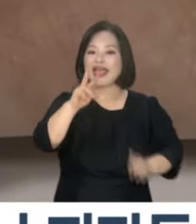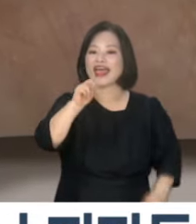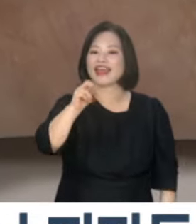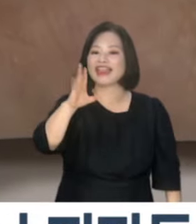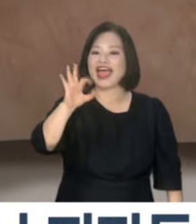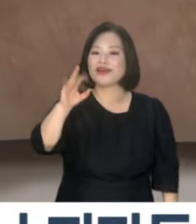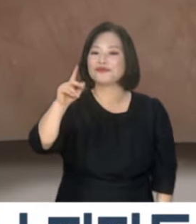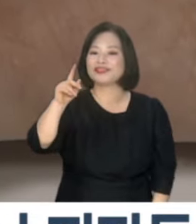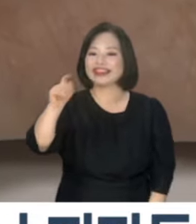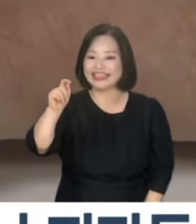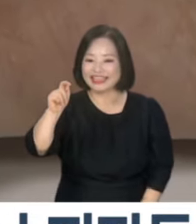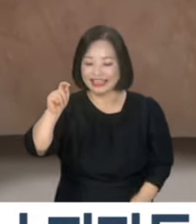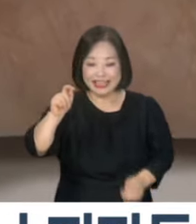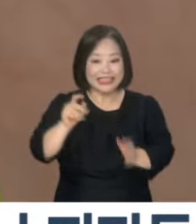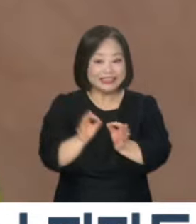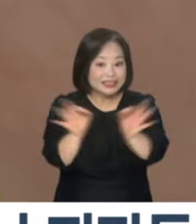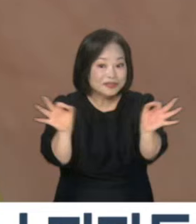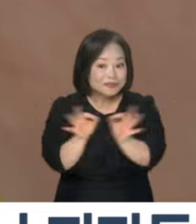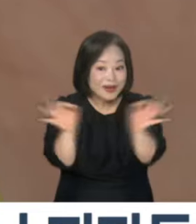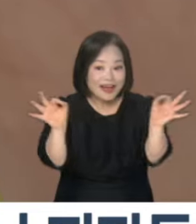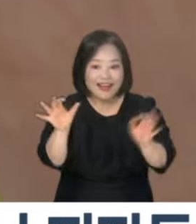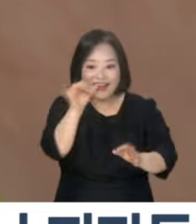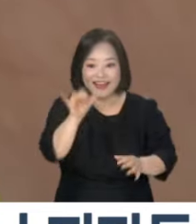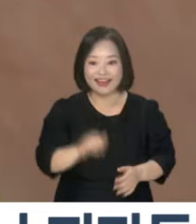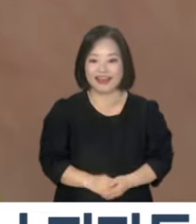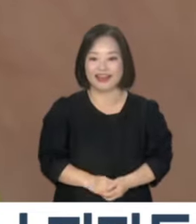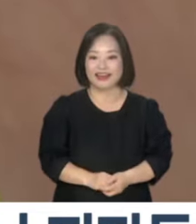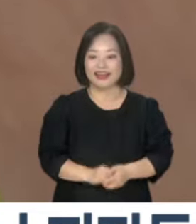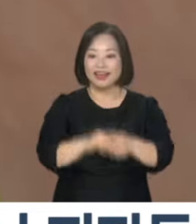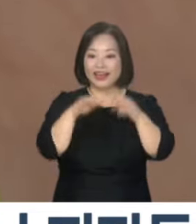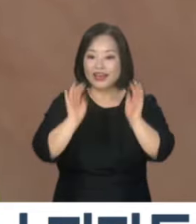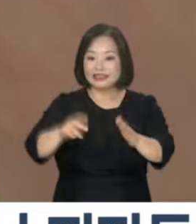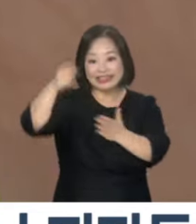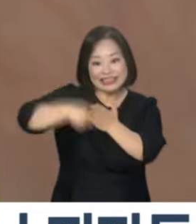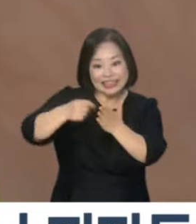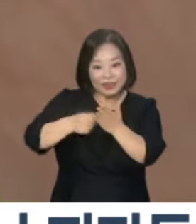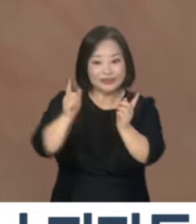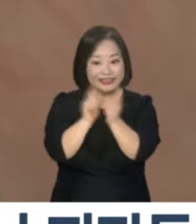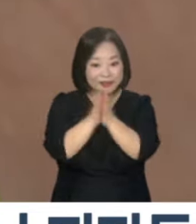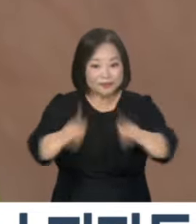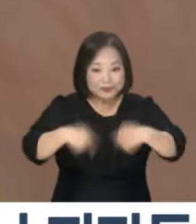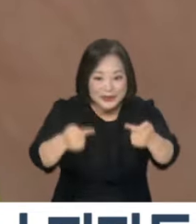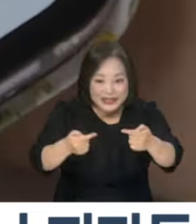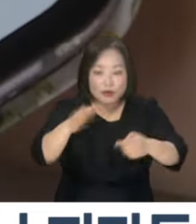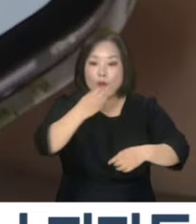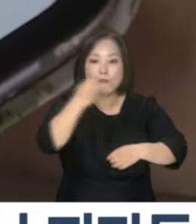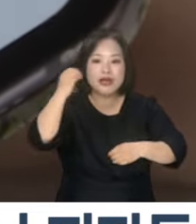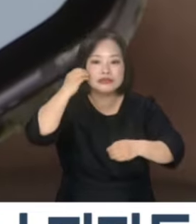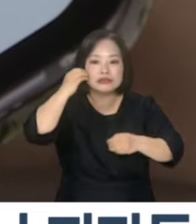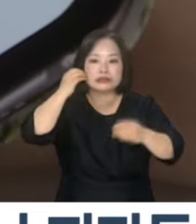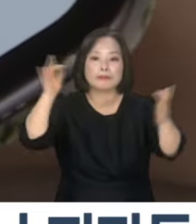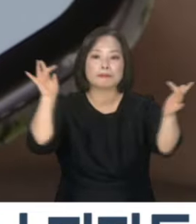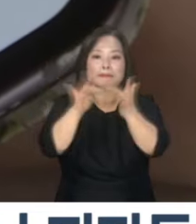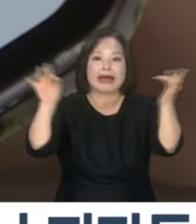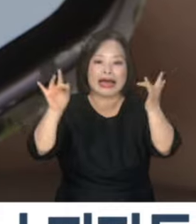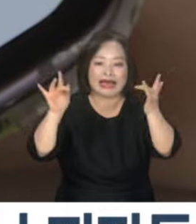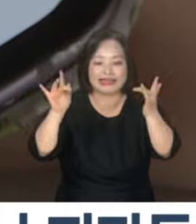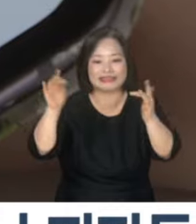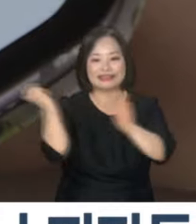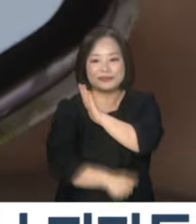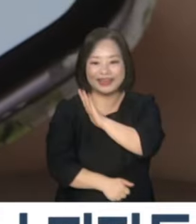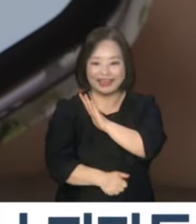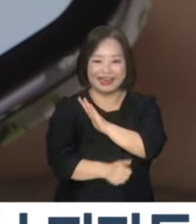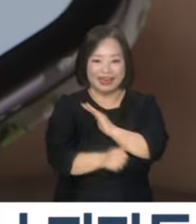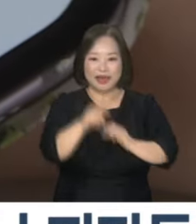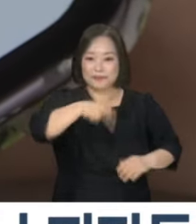NFT를 선착순으로 지급하는 행사를 열었습니다. 기자도 직접 참여해봤지만 홈페이지가 먹통이 되면서 실패했는데